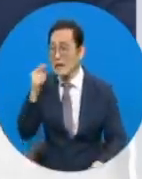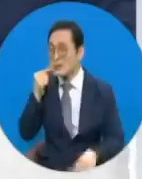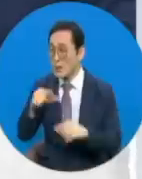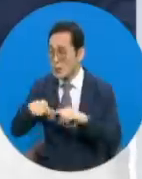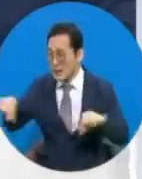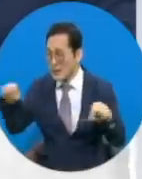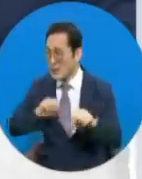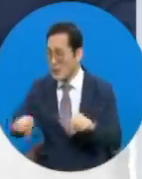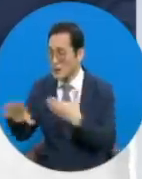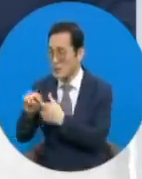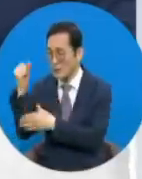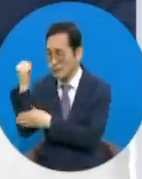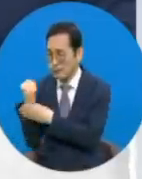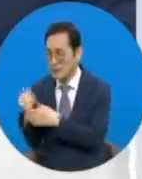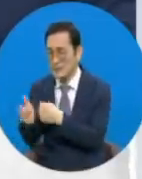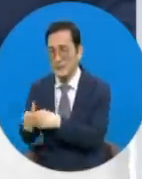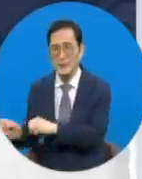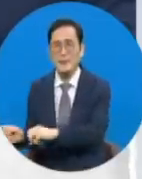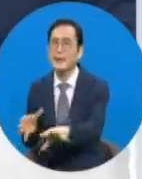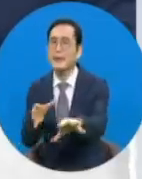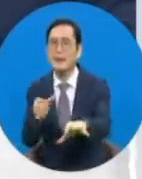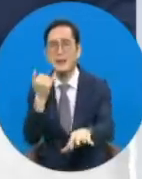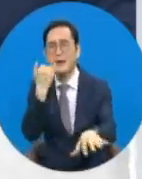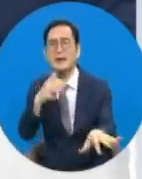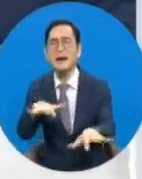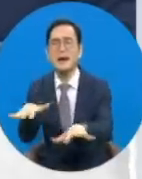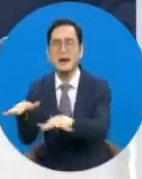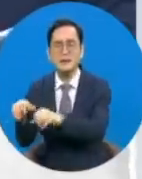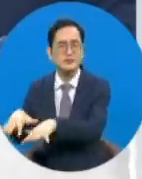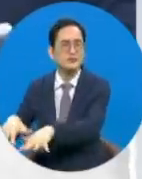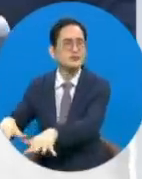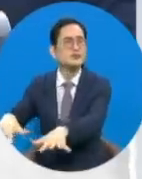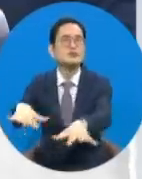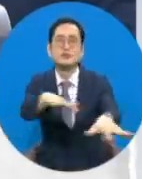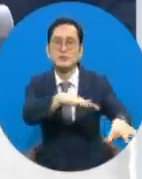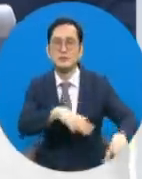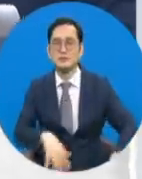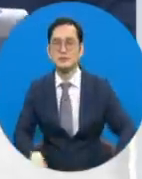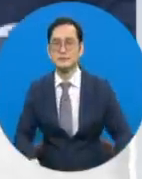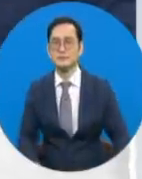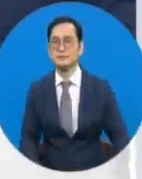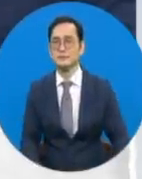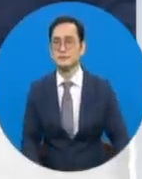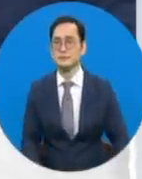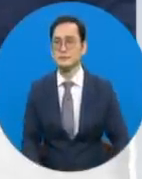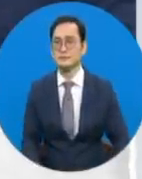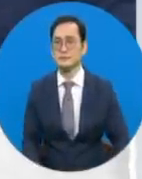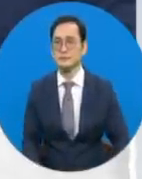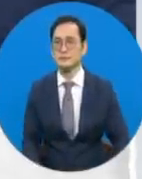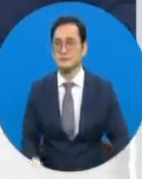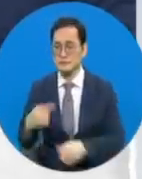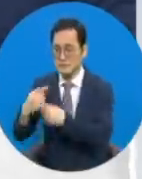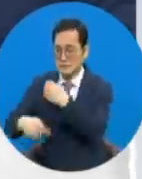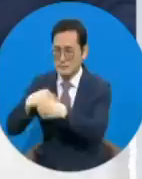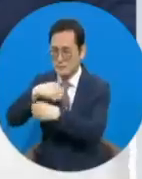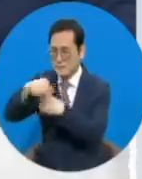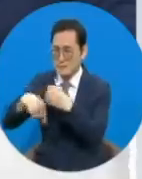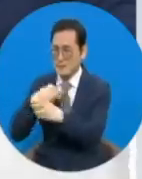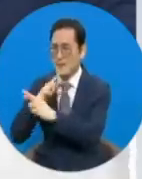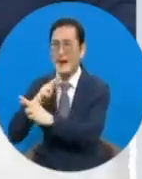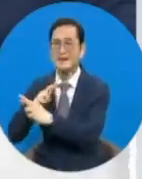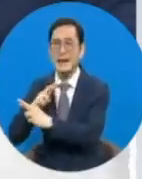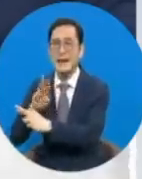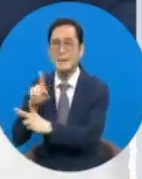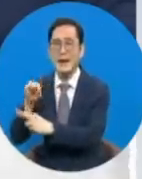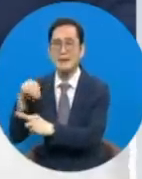희석시켜가지고 그냥 다 같이 조금의 미세한 이런 핵 오염수를 조금씩 접해서 희석시켜보자라는 의도